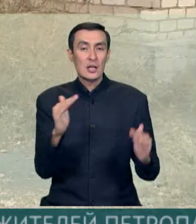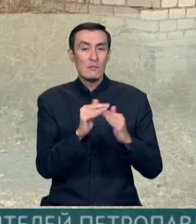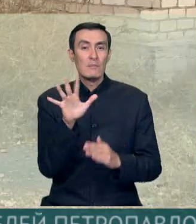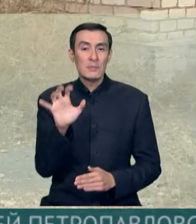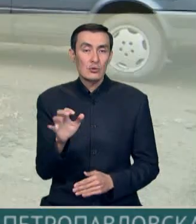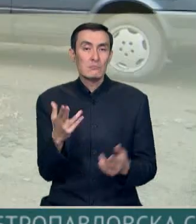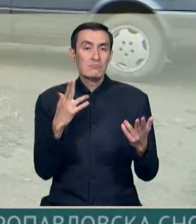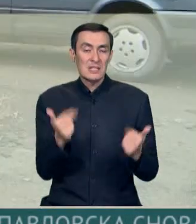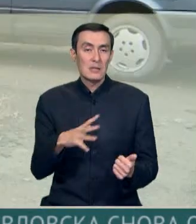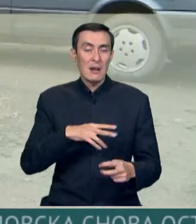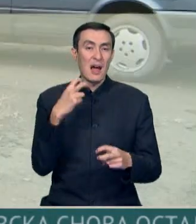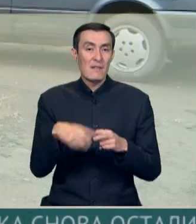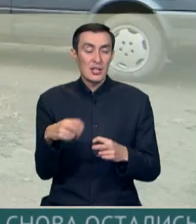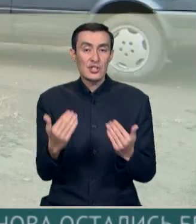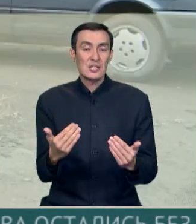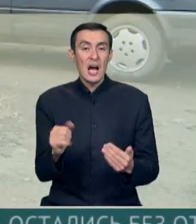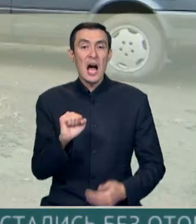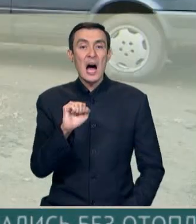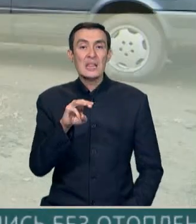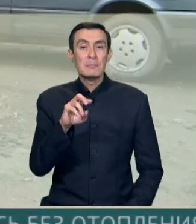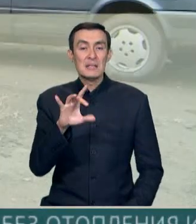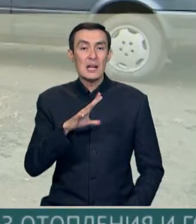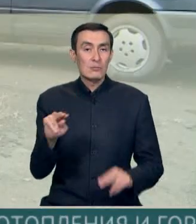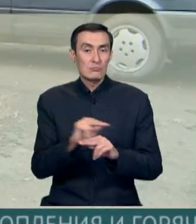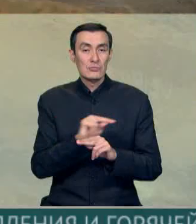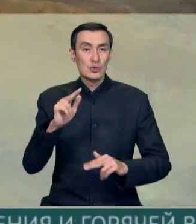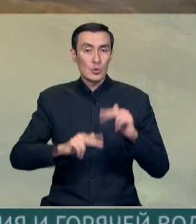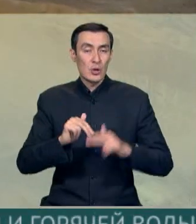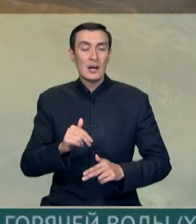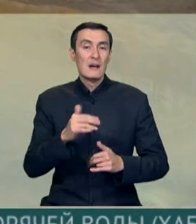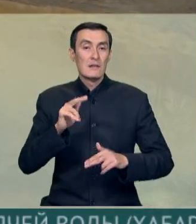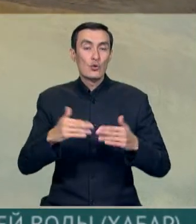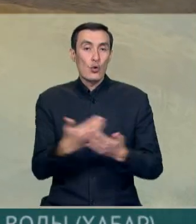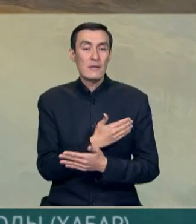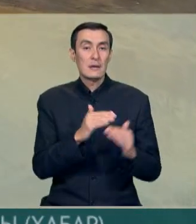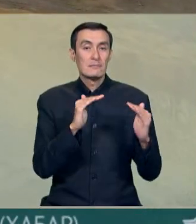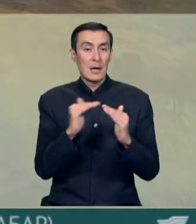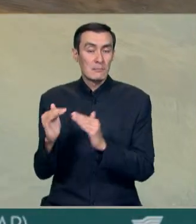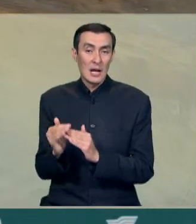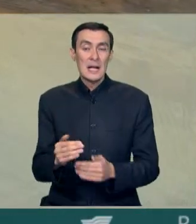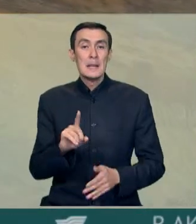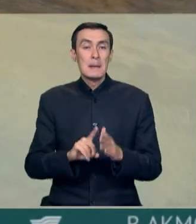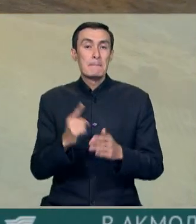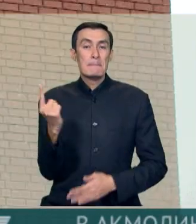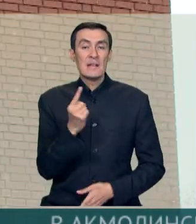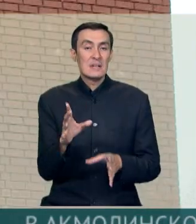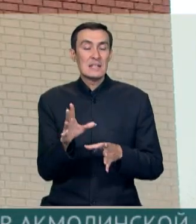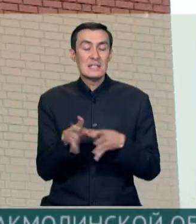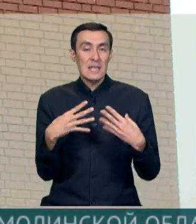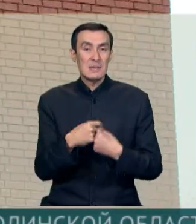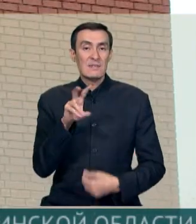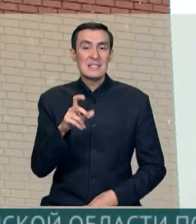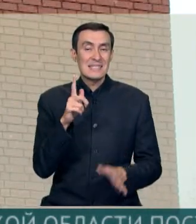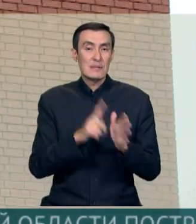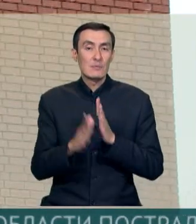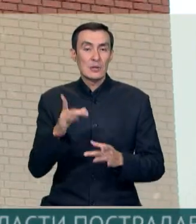500 признаны аварийными. Сейчас в Атбасаре идет стройка, для пострадавших возводят новый микрорайон. Первые 270 семей